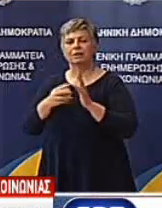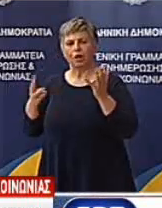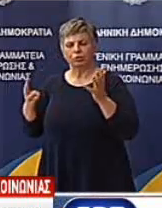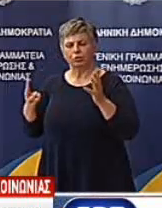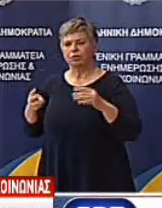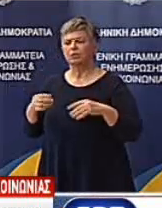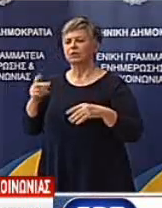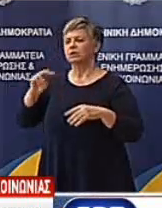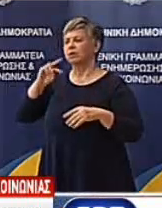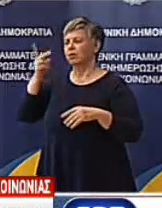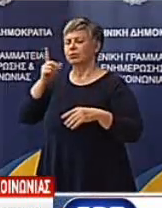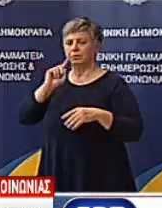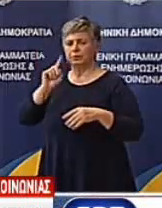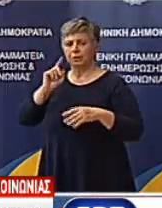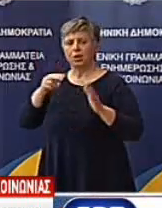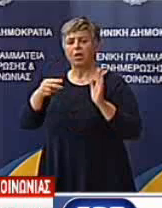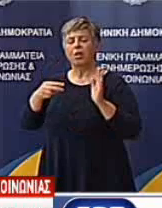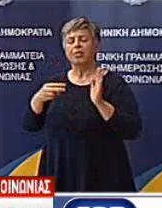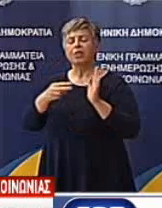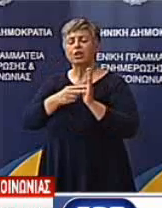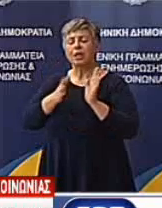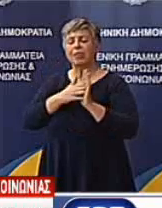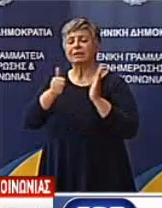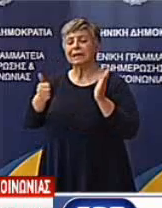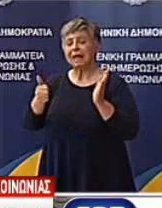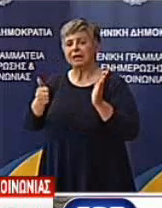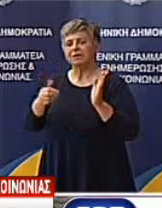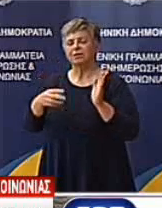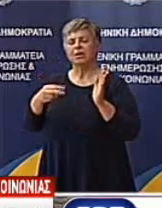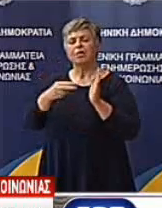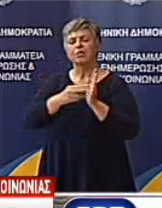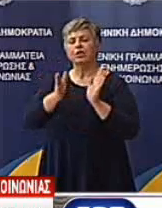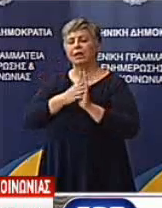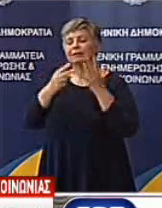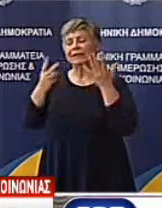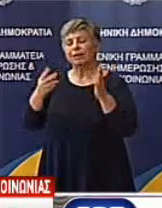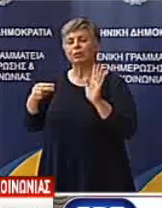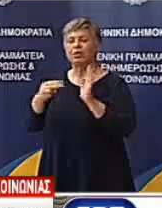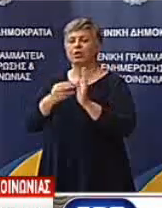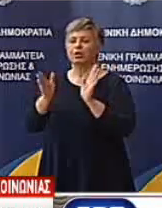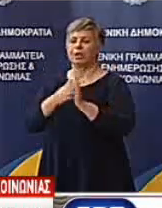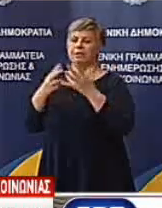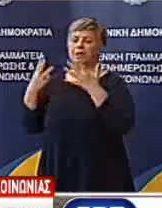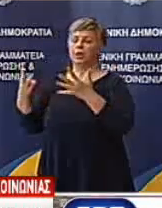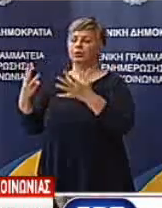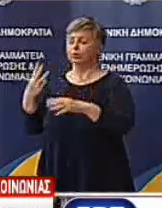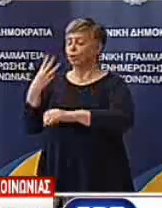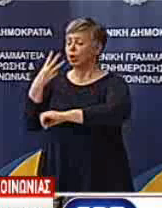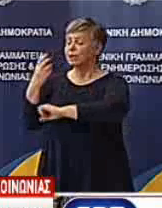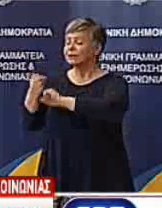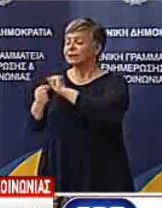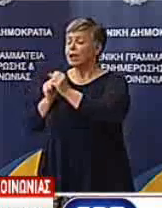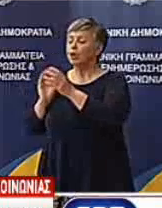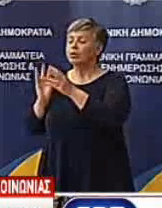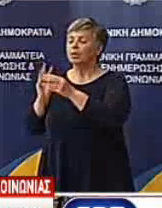16-17-18. Το 15 το 19? Έχει παρέλθει. Μήπως θα συζητήσουμε... Τριετές θα είναι. Τριετές θα είναι το μεσοπρόθεσμο. Μάλιστα.